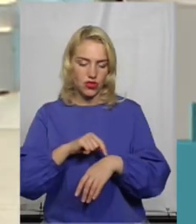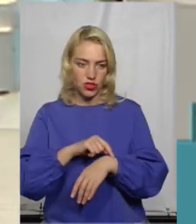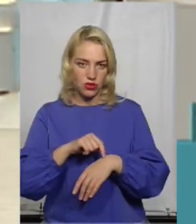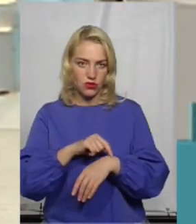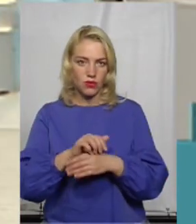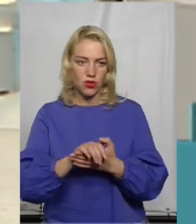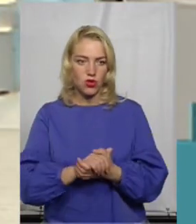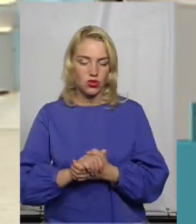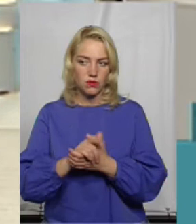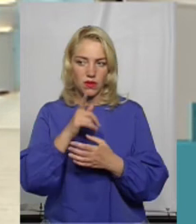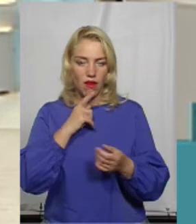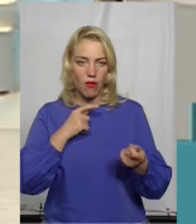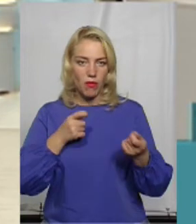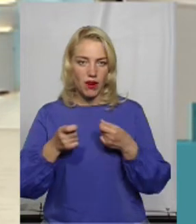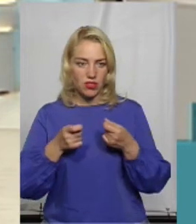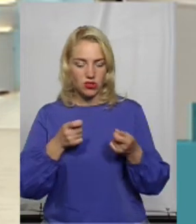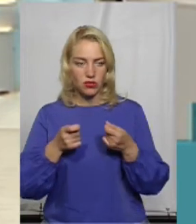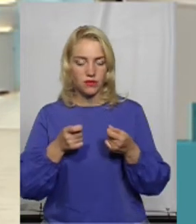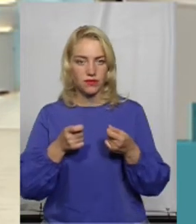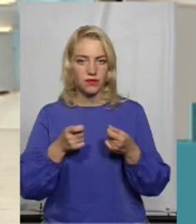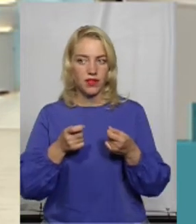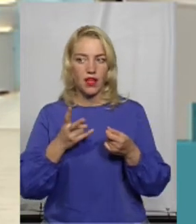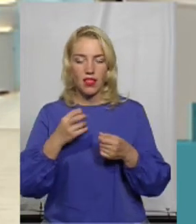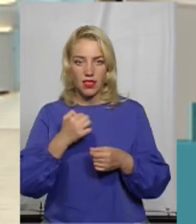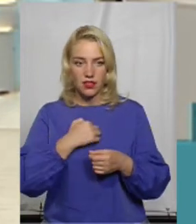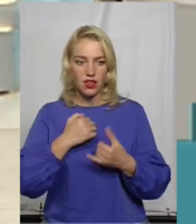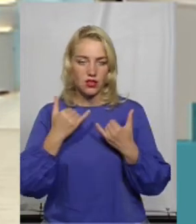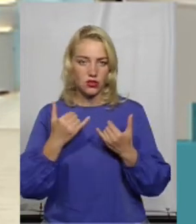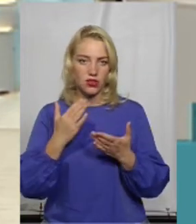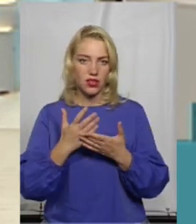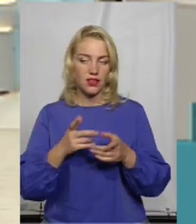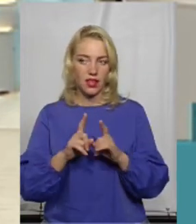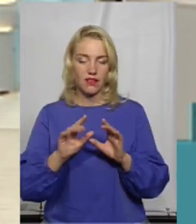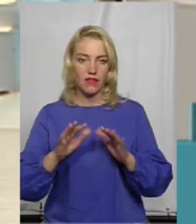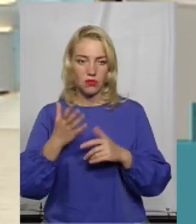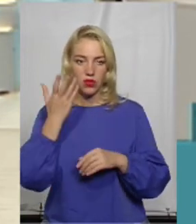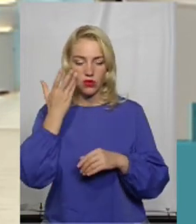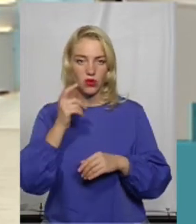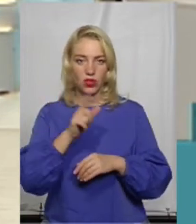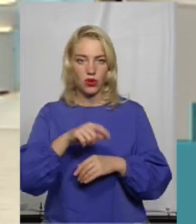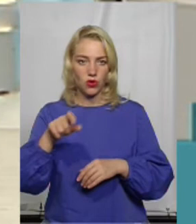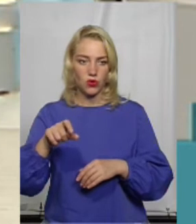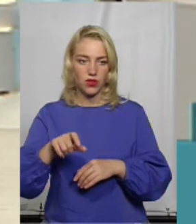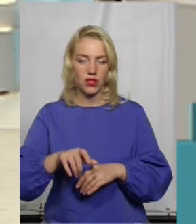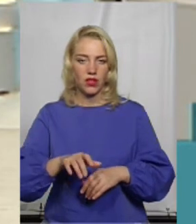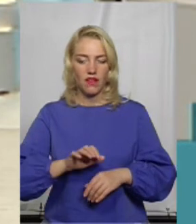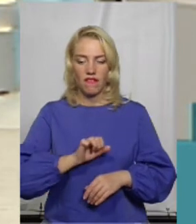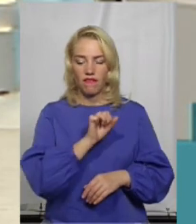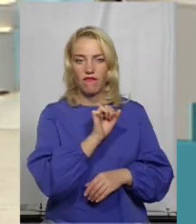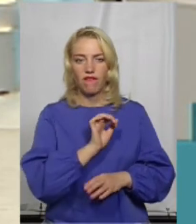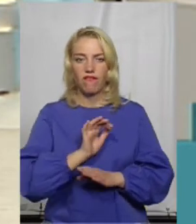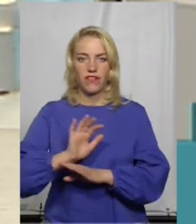суспільство почало так обережно відноситися. На жаль, сьогодні є такі випадки, коли люди відштовхують або